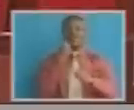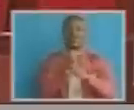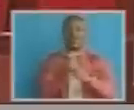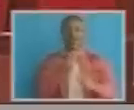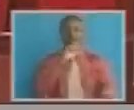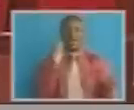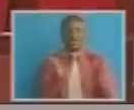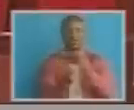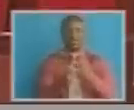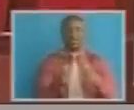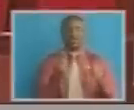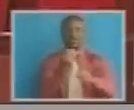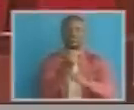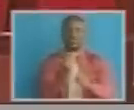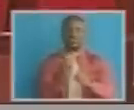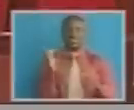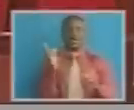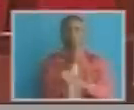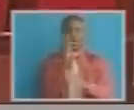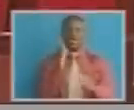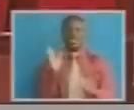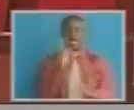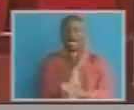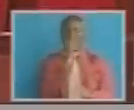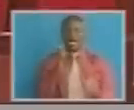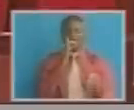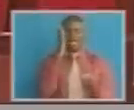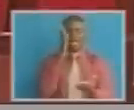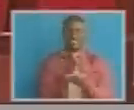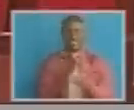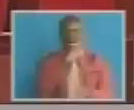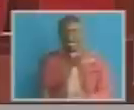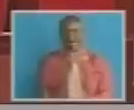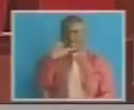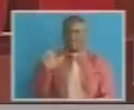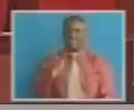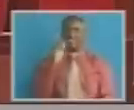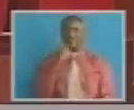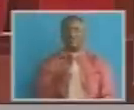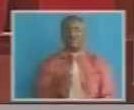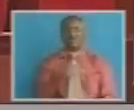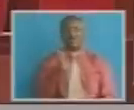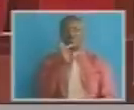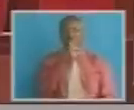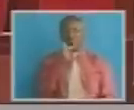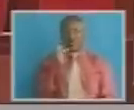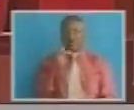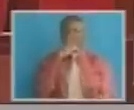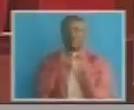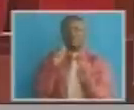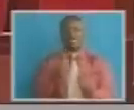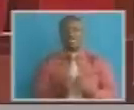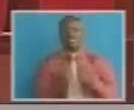mageuzi kwa kuzingatia wakati Hali halisi iliyopo katika nchi na mazingira husika yaliyopo basi tume ya uchaguzi itatoa